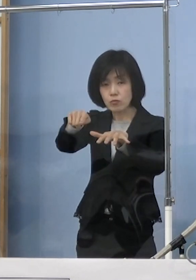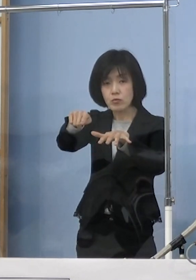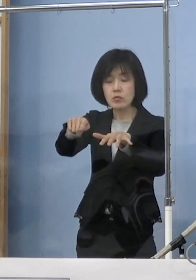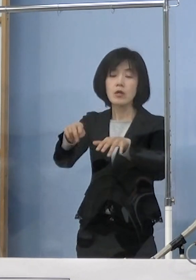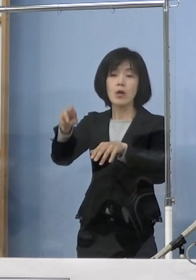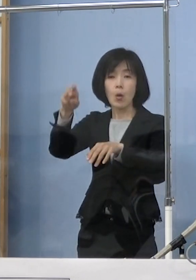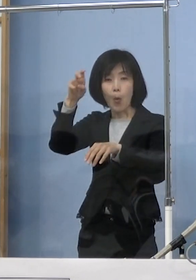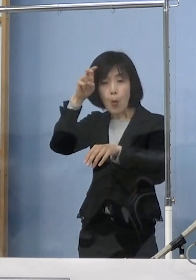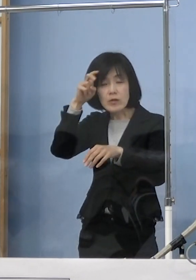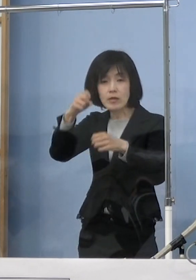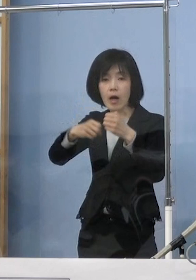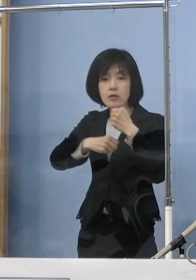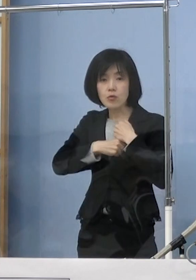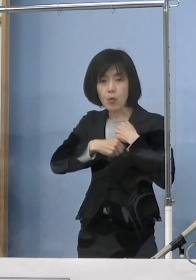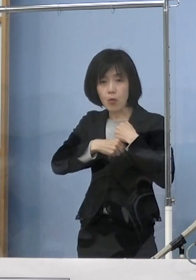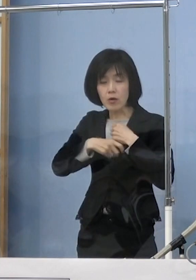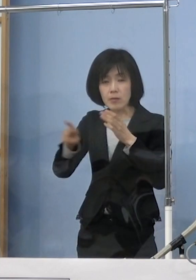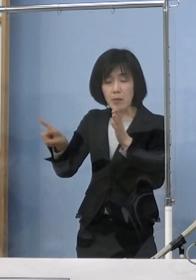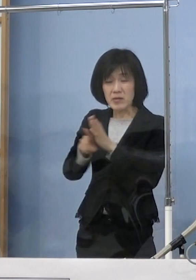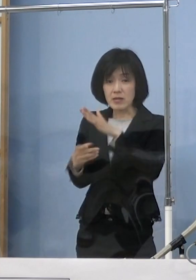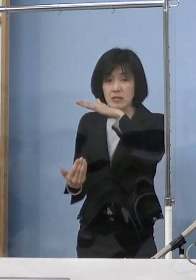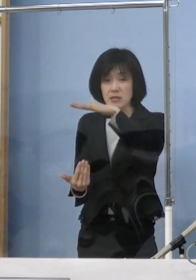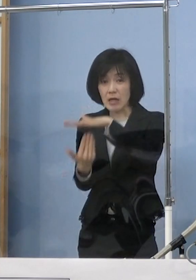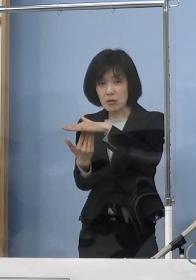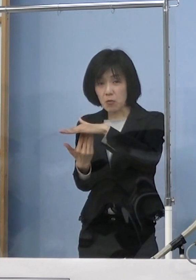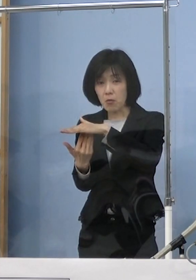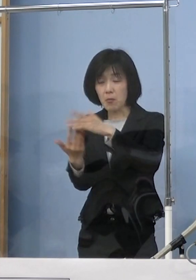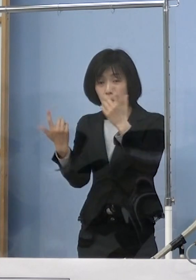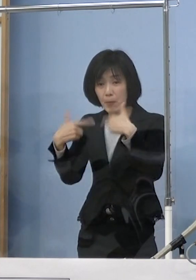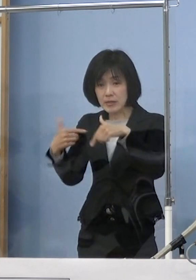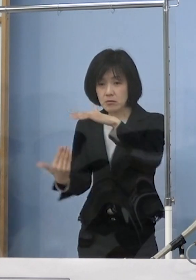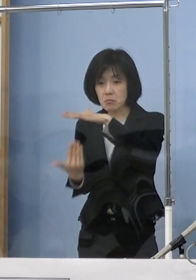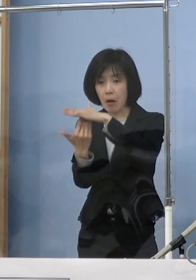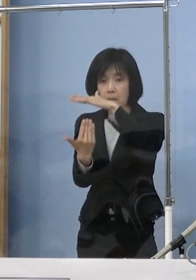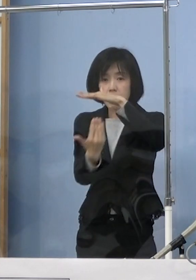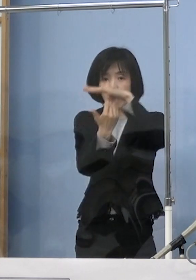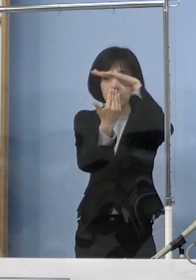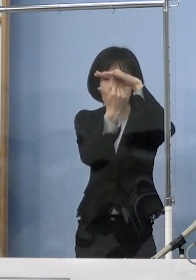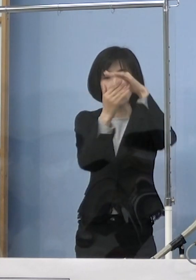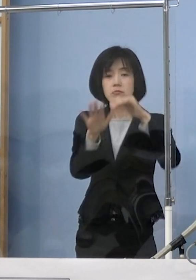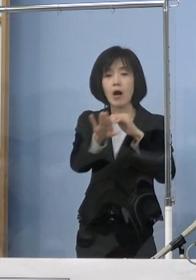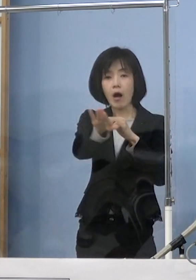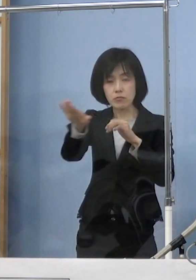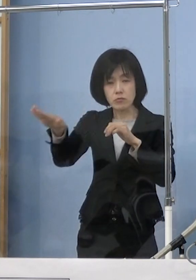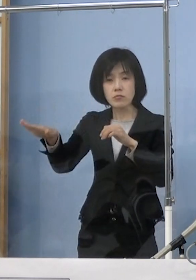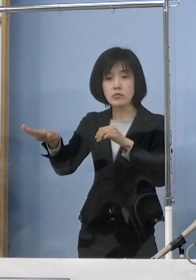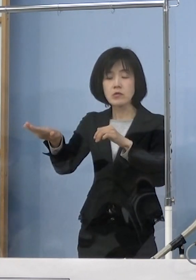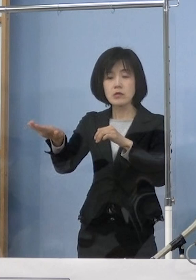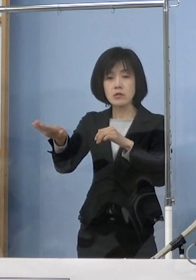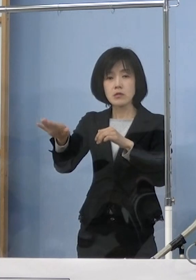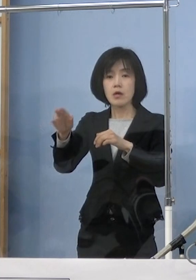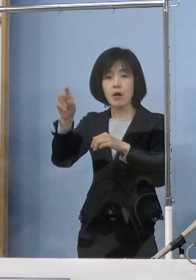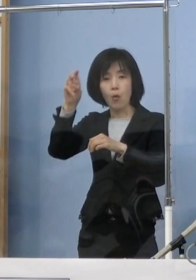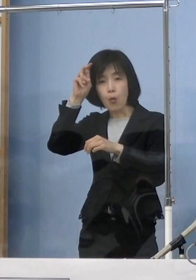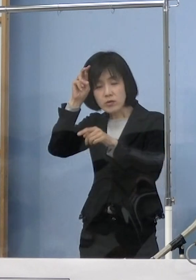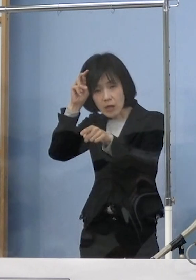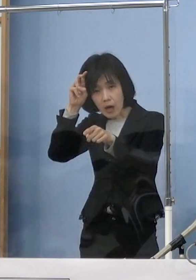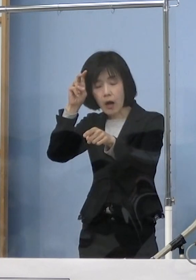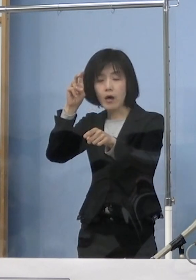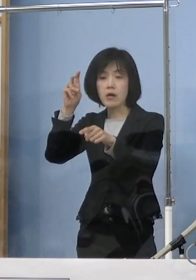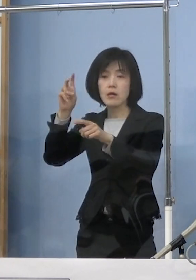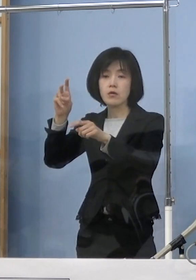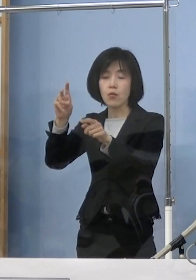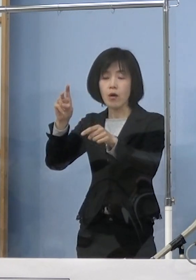阪、兵庫過去最高をずっと更新し続けている、しかもその規模たるや大阪は東京の